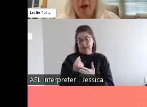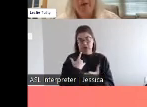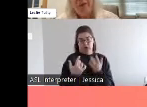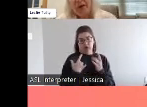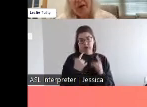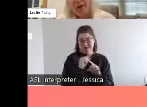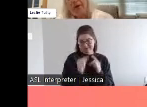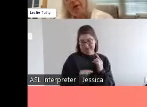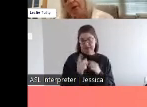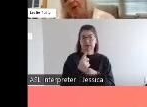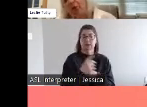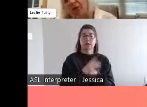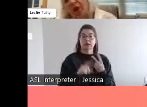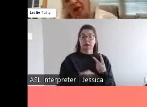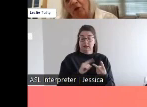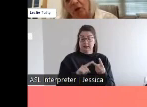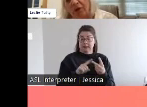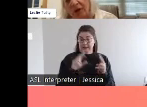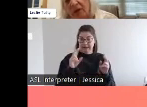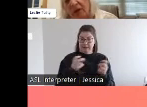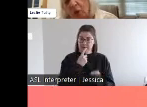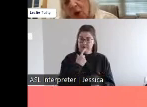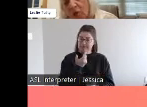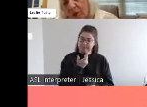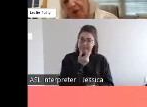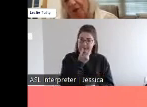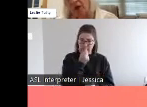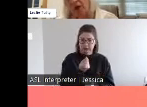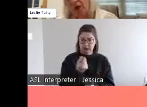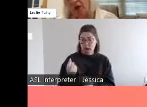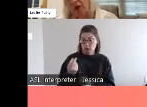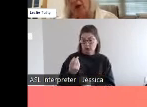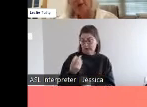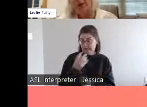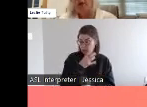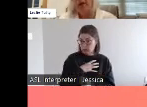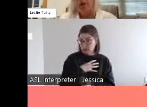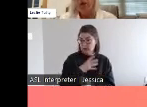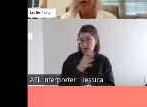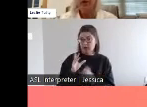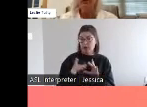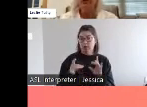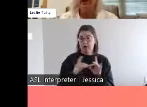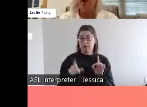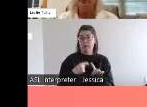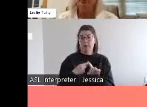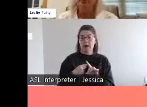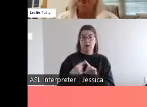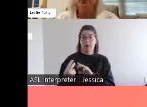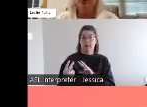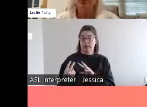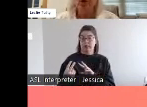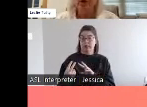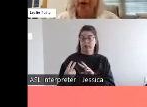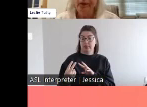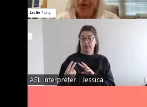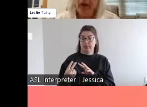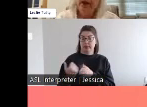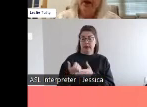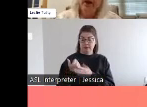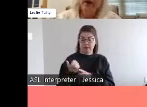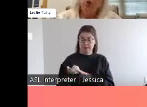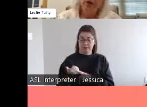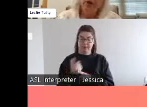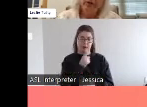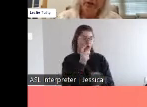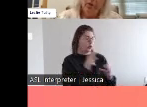thérapistes féministes ont soulevé ces préoccupations. Deuxième thème, les 12 femmes en ont parlé. Ils